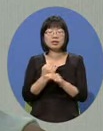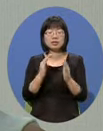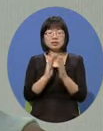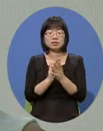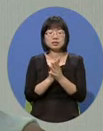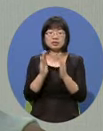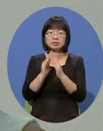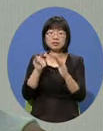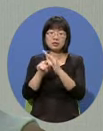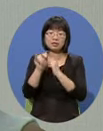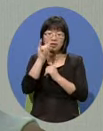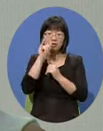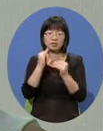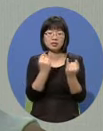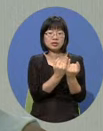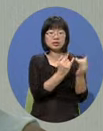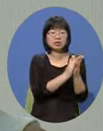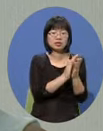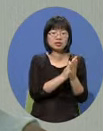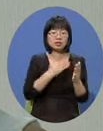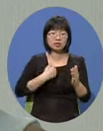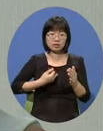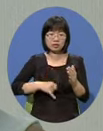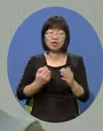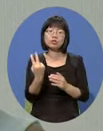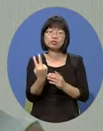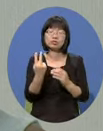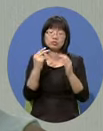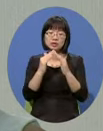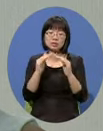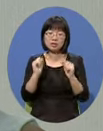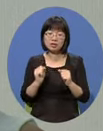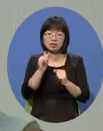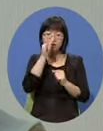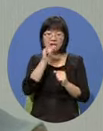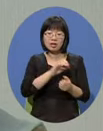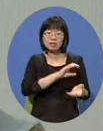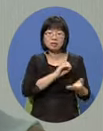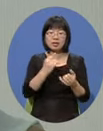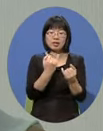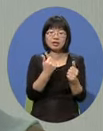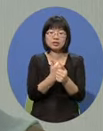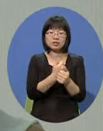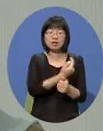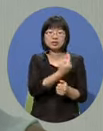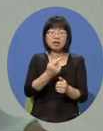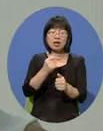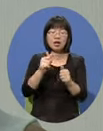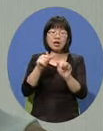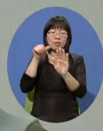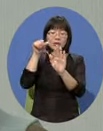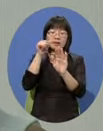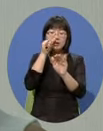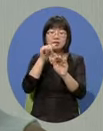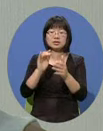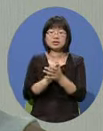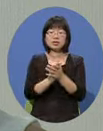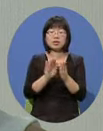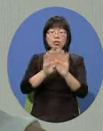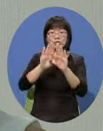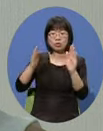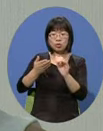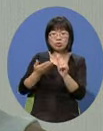집에 갔는데 여자친구랑 친구, 저희 딸이랑 둘이 있었대요. 택배 아저씨가 와서 벨을 눌렀는데 그 친구가 그냥 문을